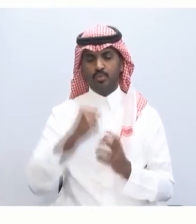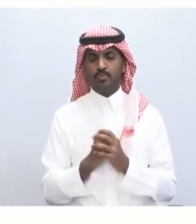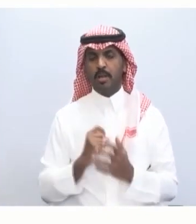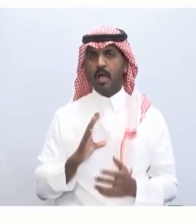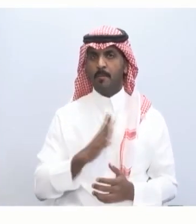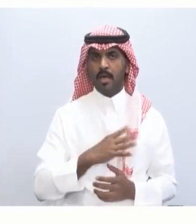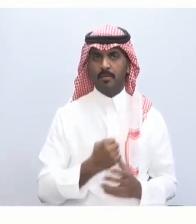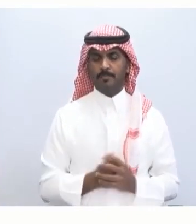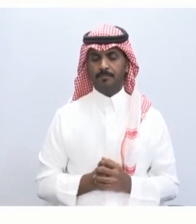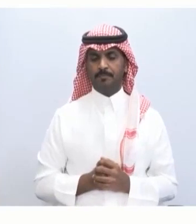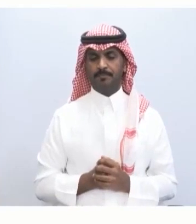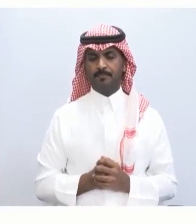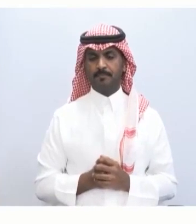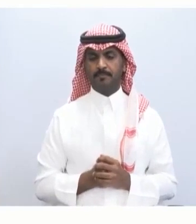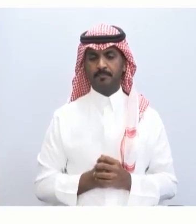من